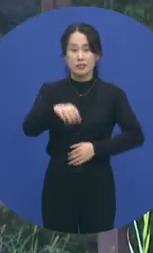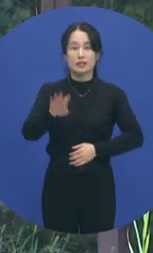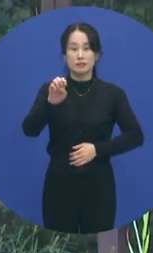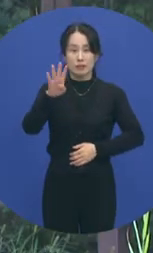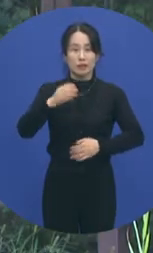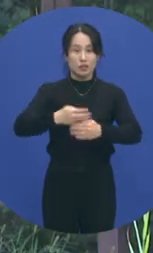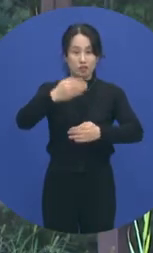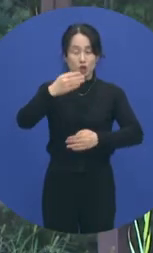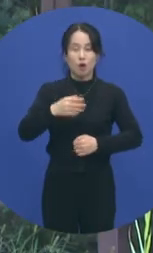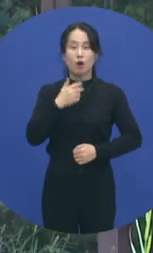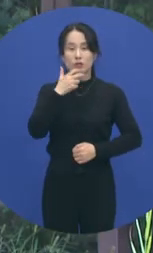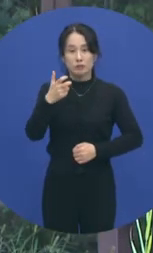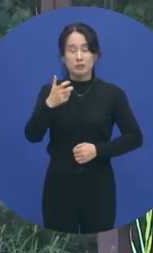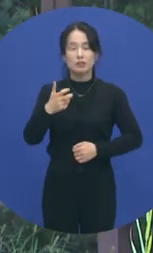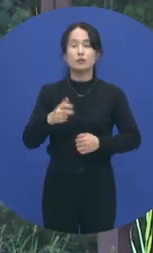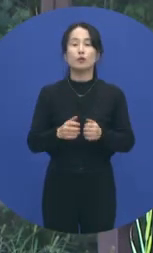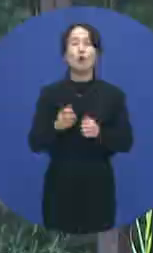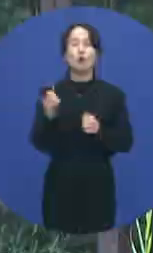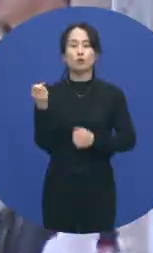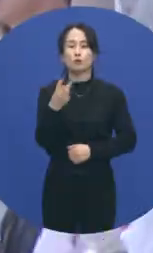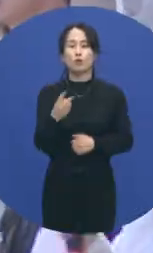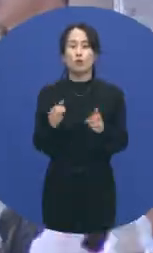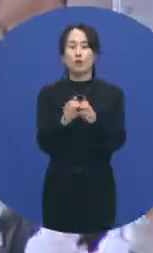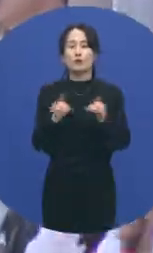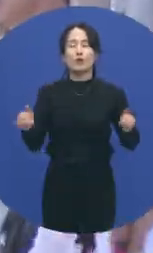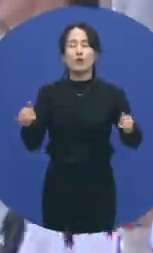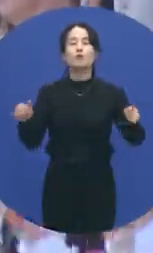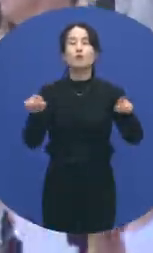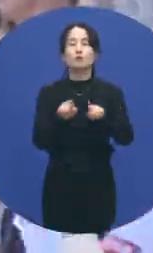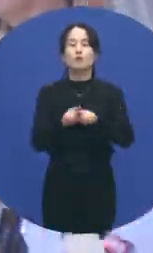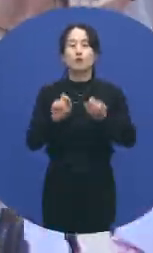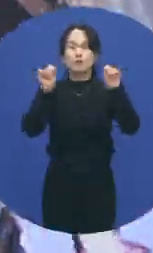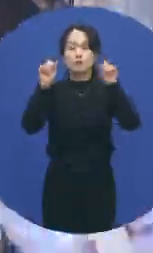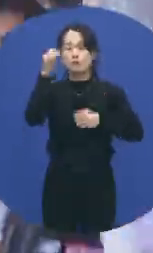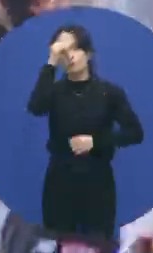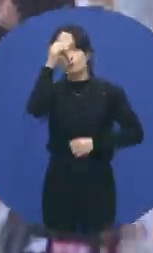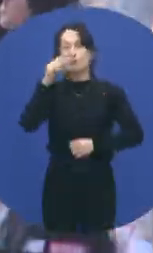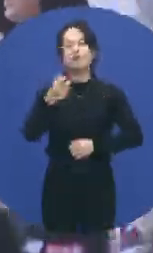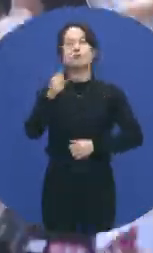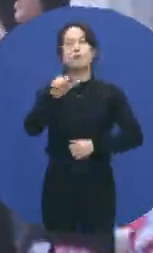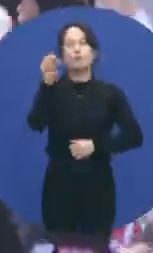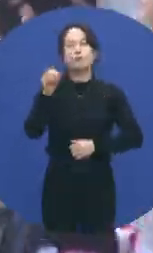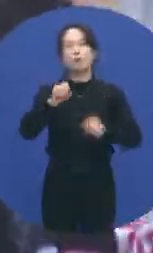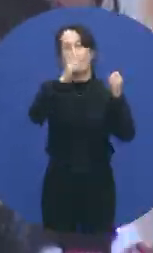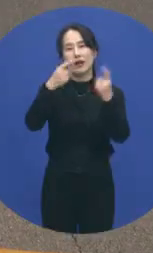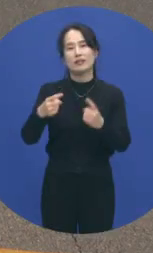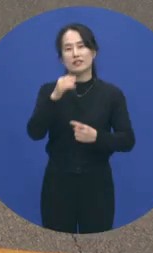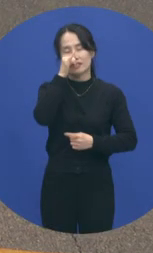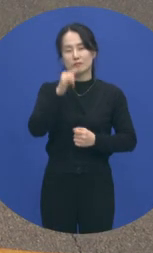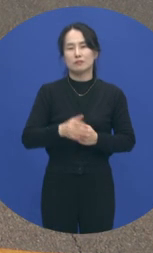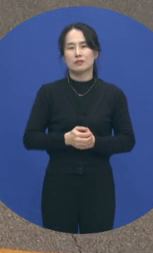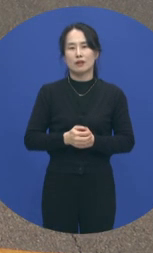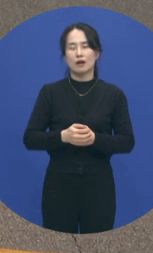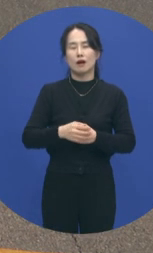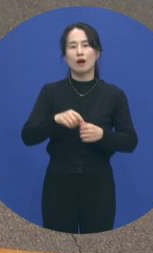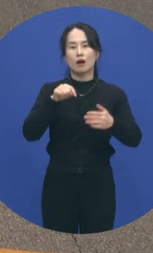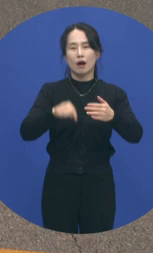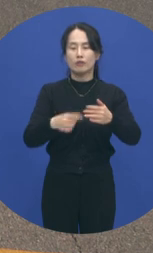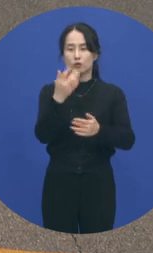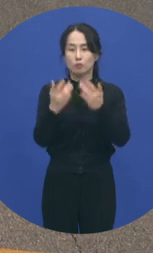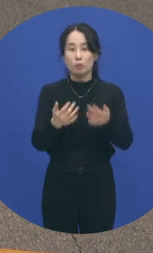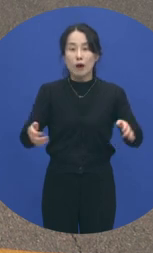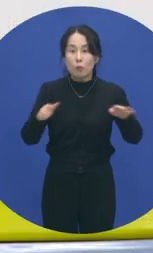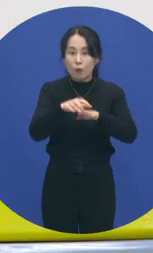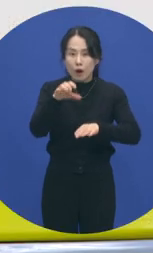개방하고 70세 이상과 장애를 대상으로 프로스포츠 관람료를 75% 할인해줍니다. 설 연휴 동안 도내